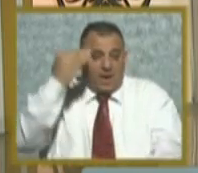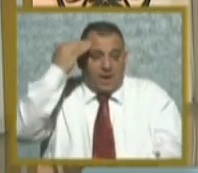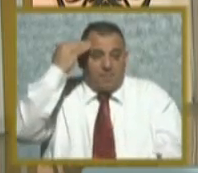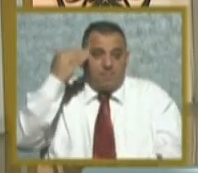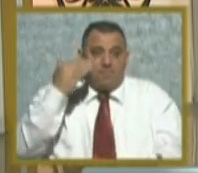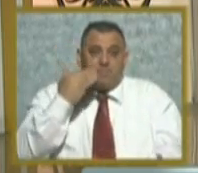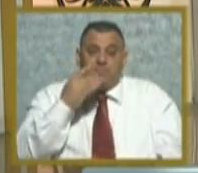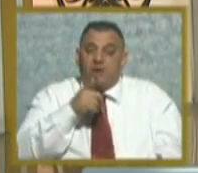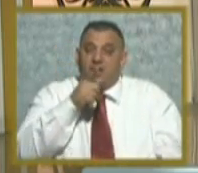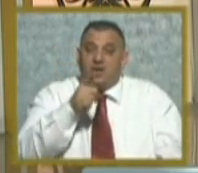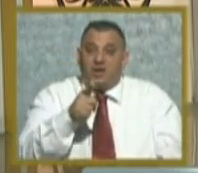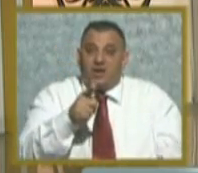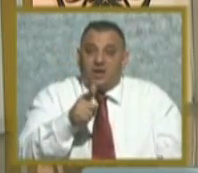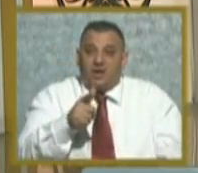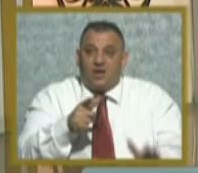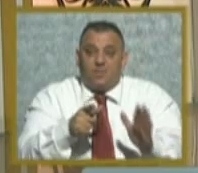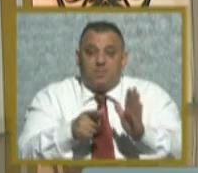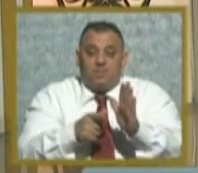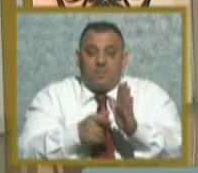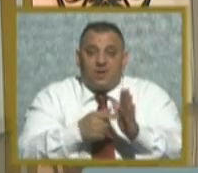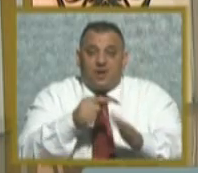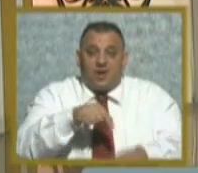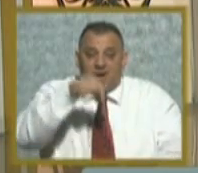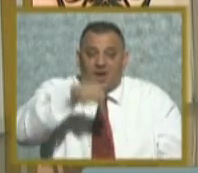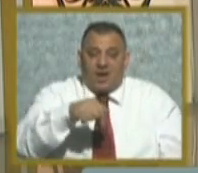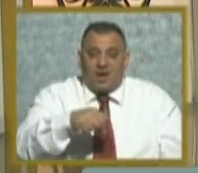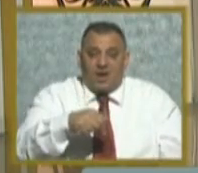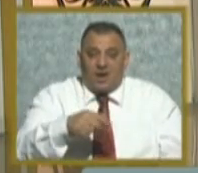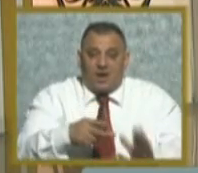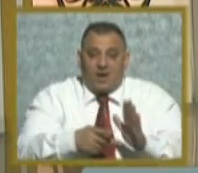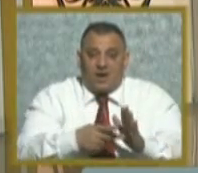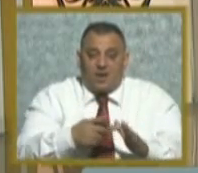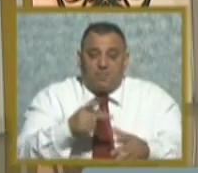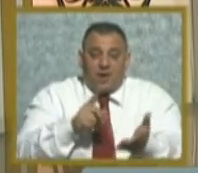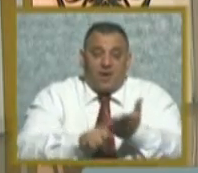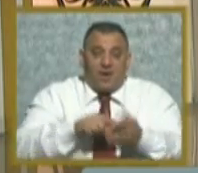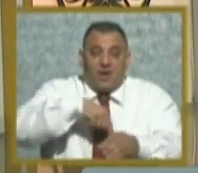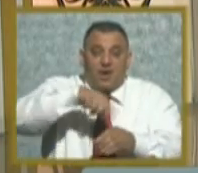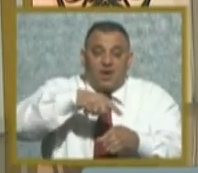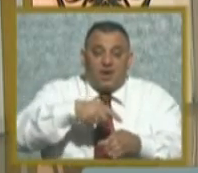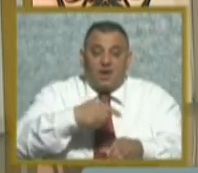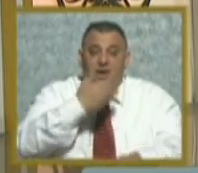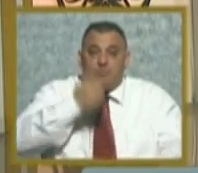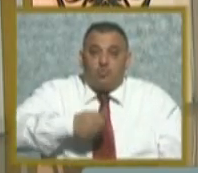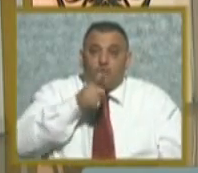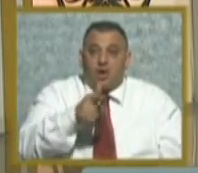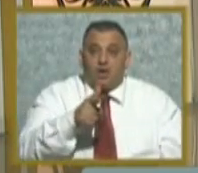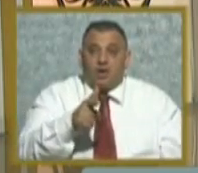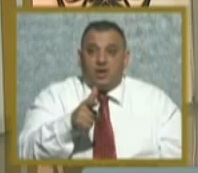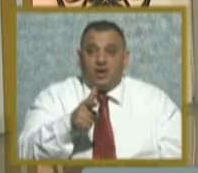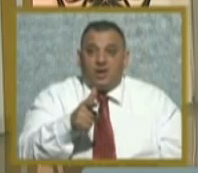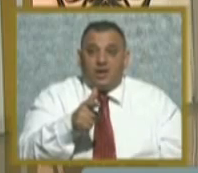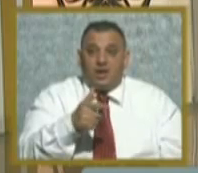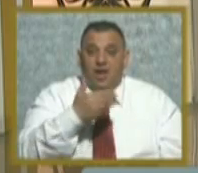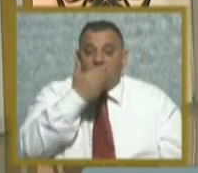معصر قطعت 10 أيام الآن قضيتهم بس بدي أعرف أفدي ولا لا. يعني أنت الآن